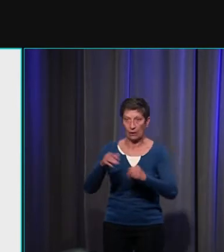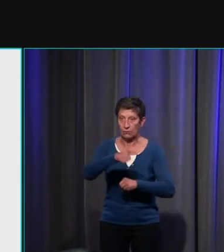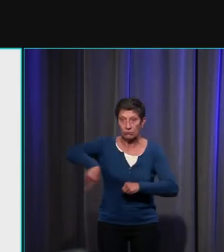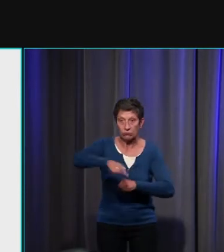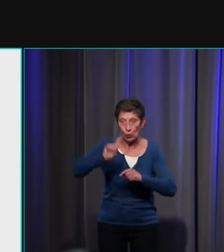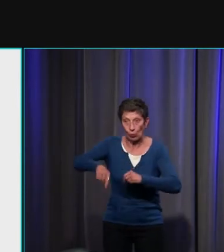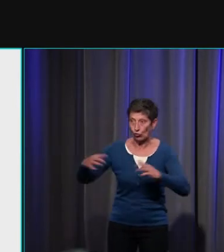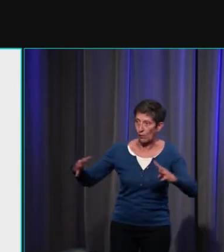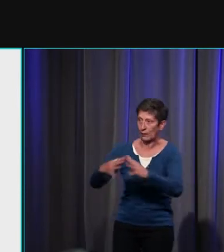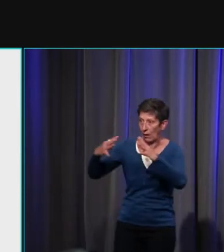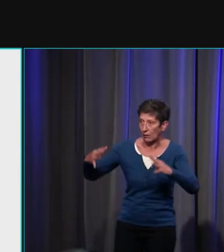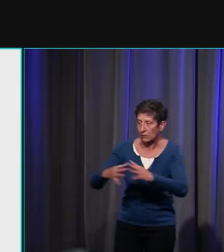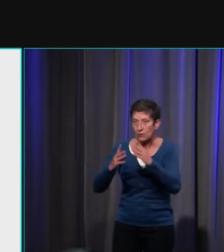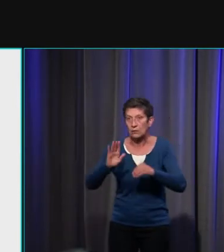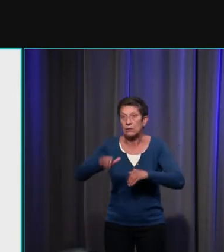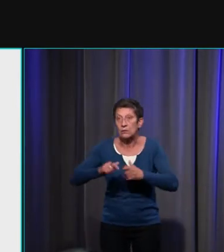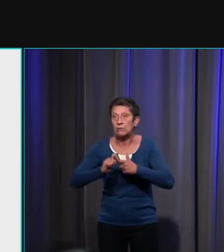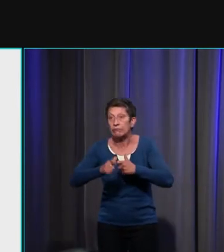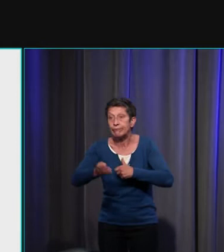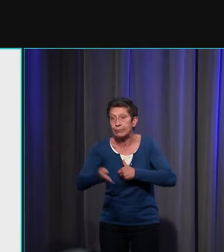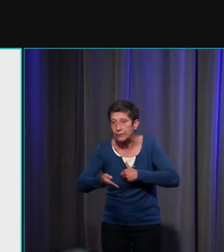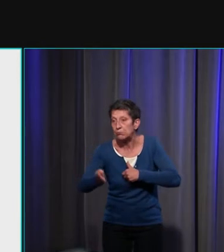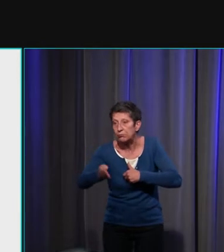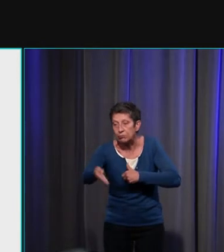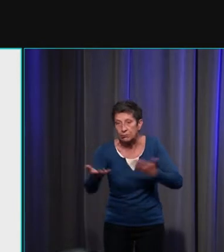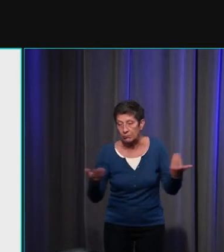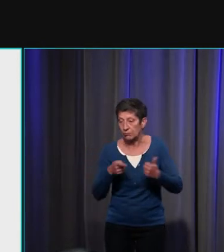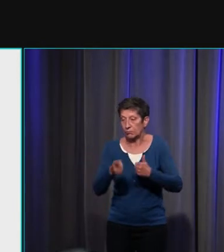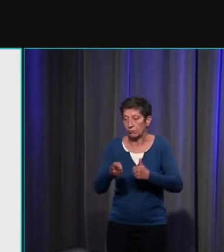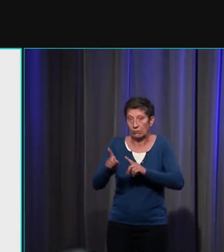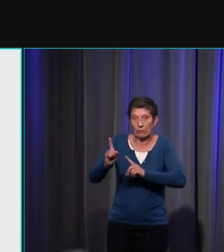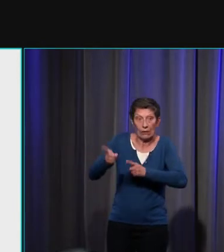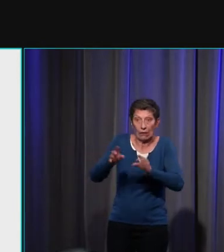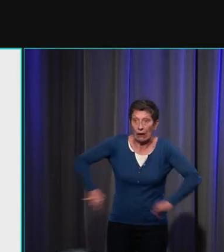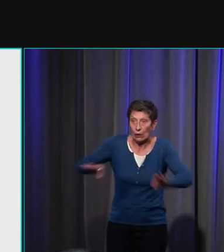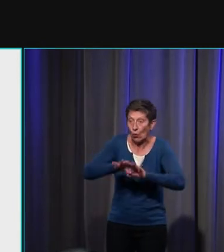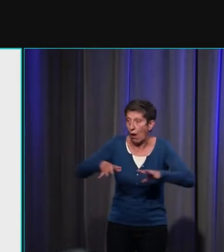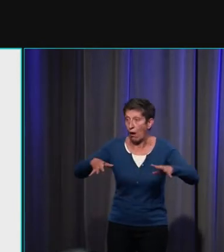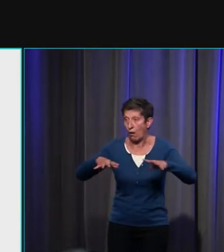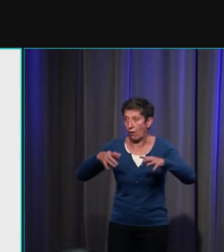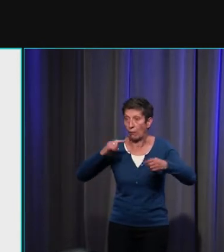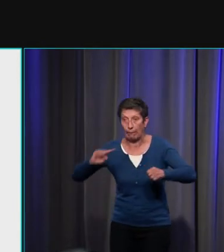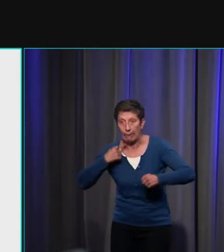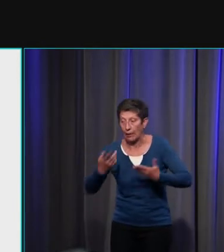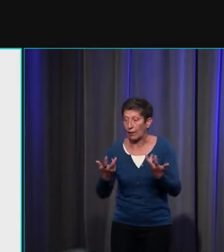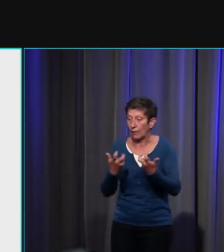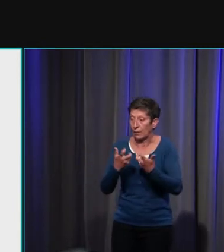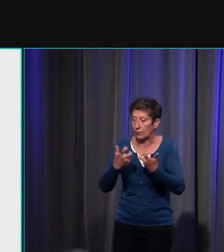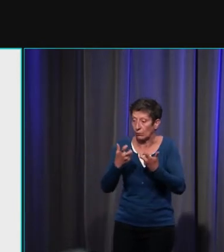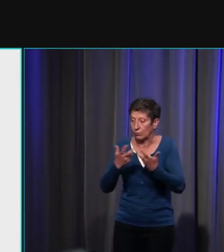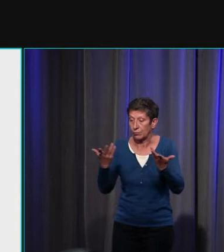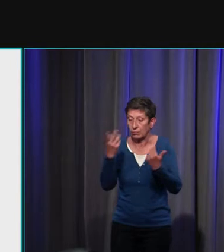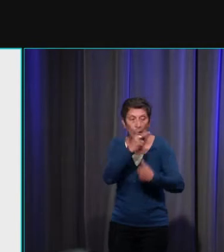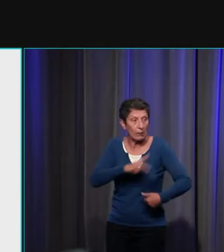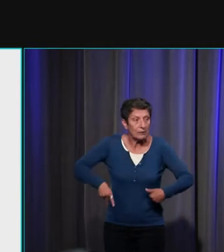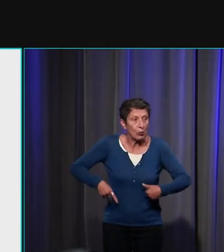il commence à perdre dans les décennies qui suivent un certain nombre des territoires en particulier la principauté dedes qu'il